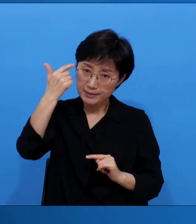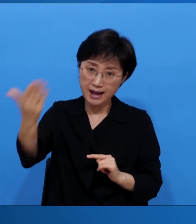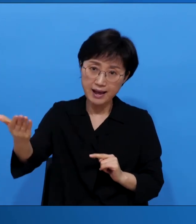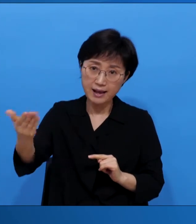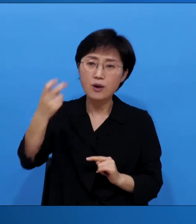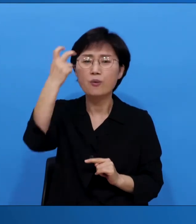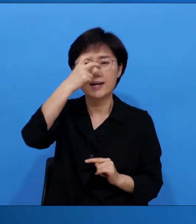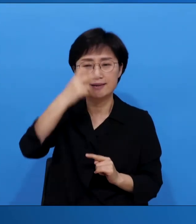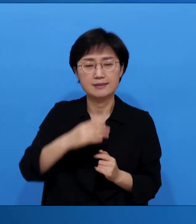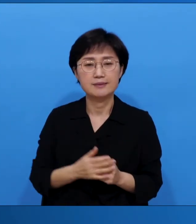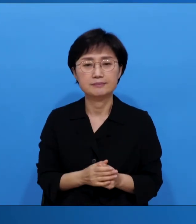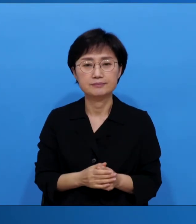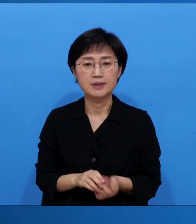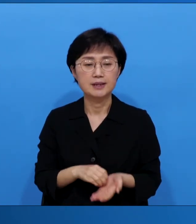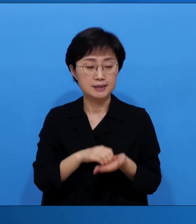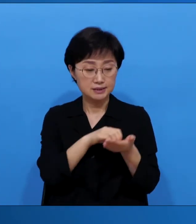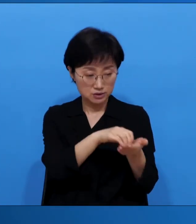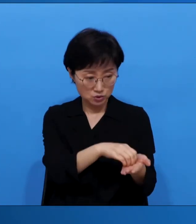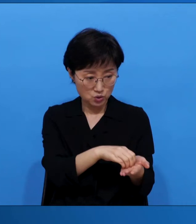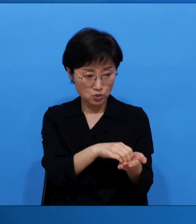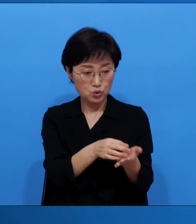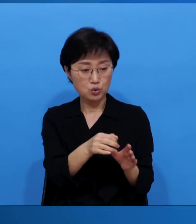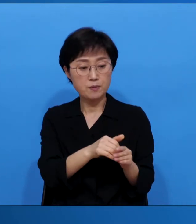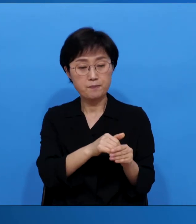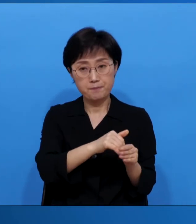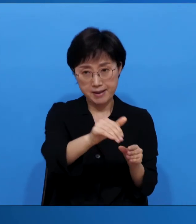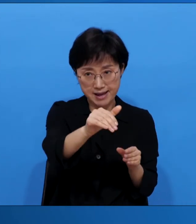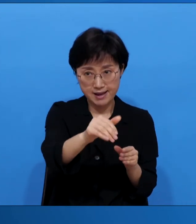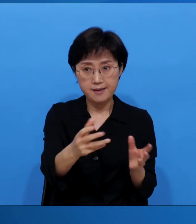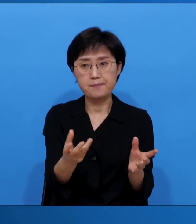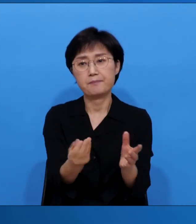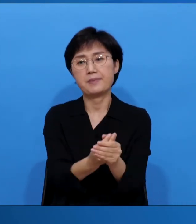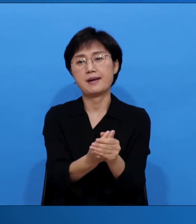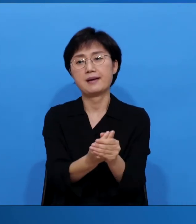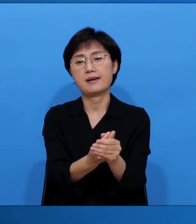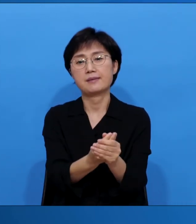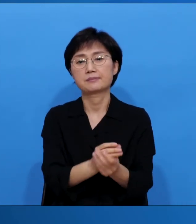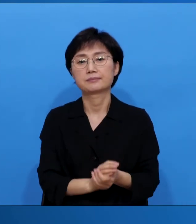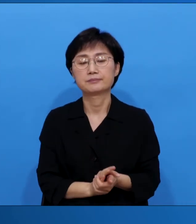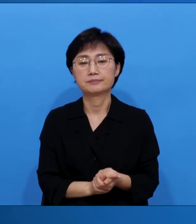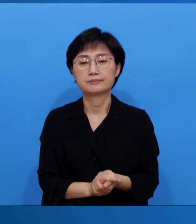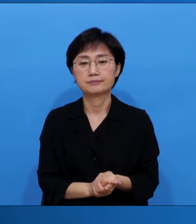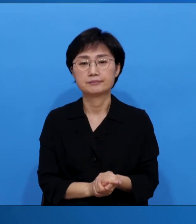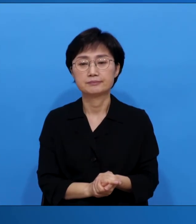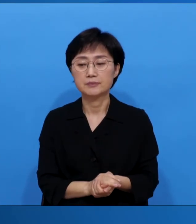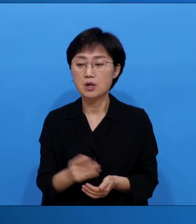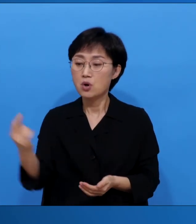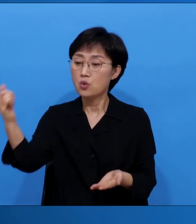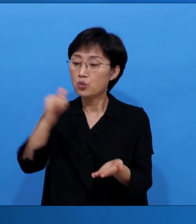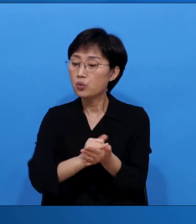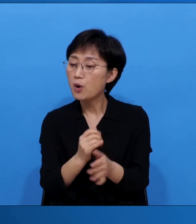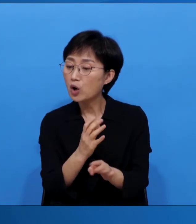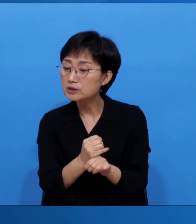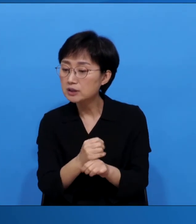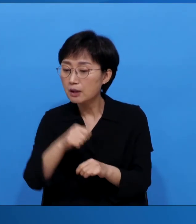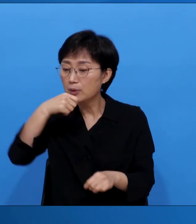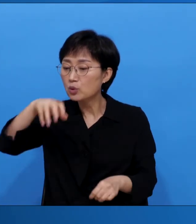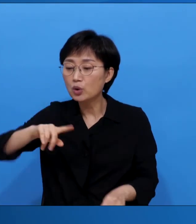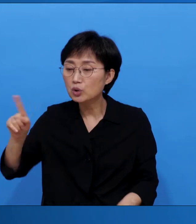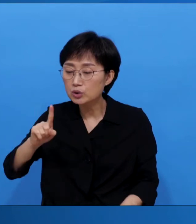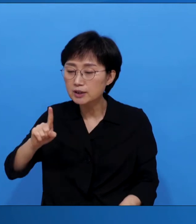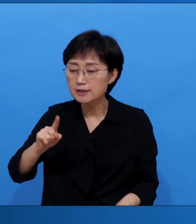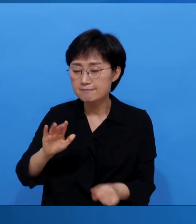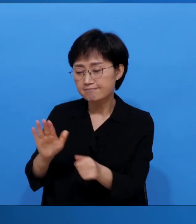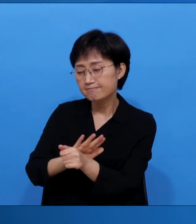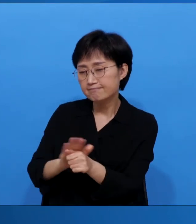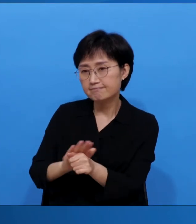가능하신가요? 등록하고 입금 완료! 언제부터 언제까지 계시는지 숙식도 최선을 다해